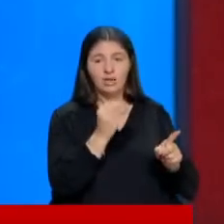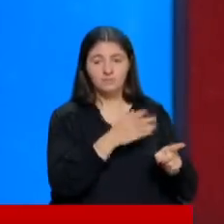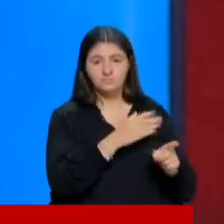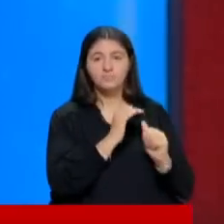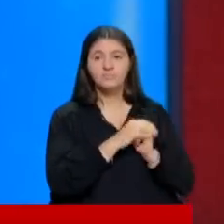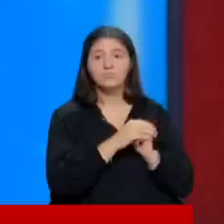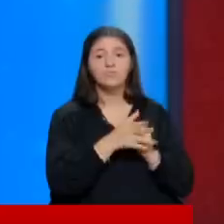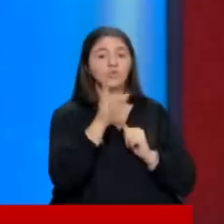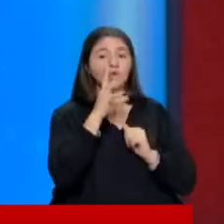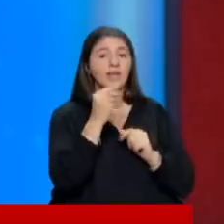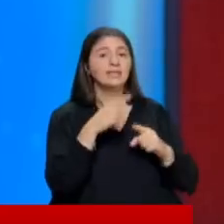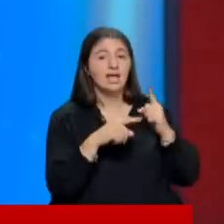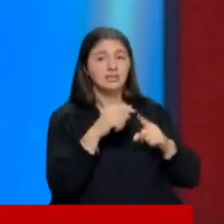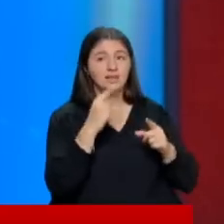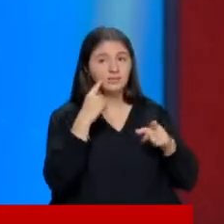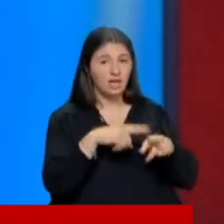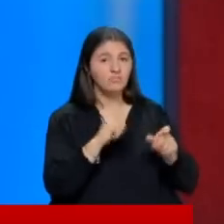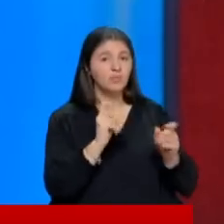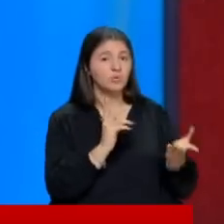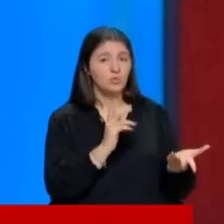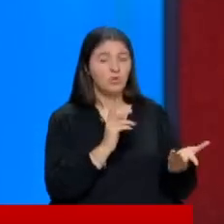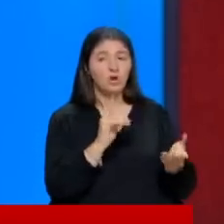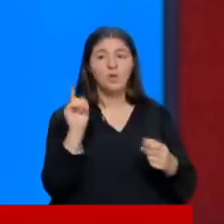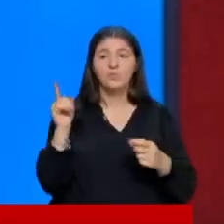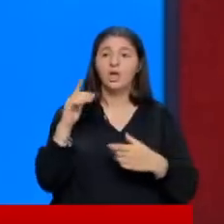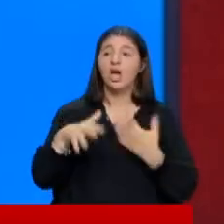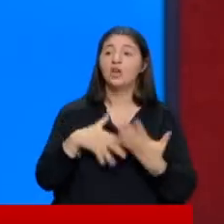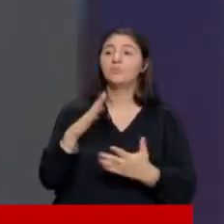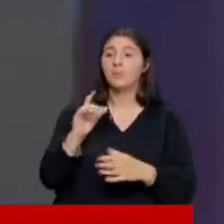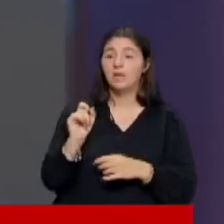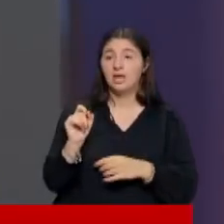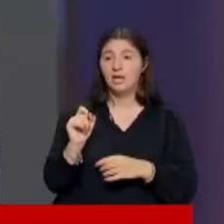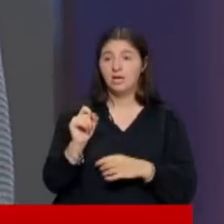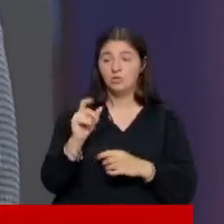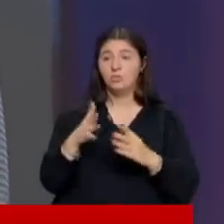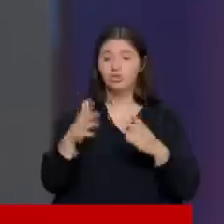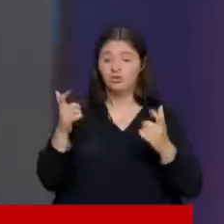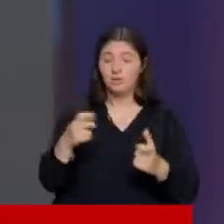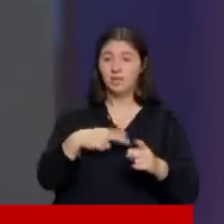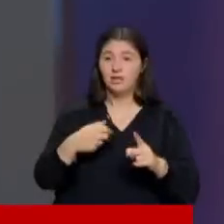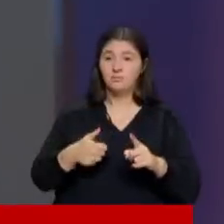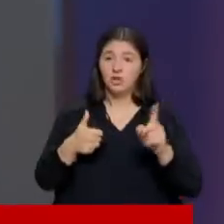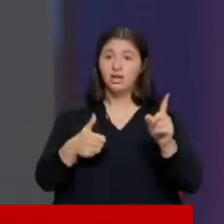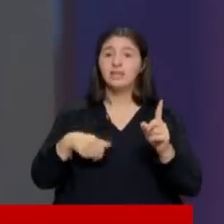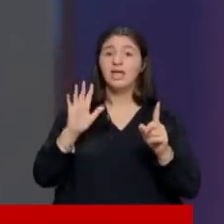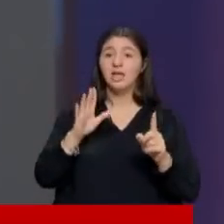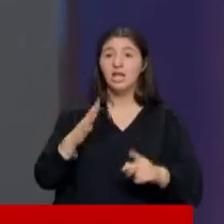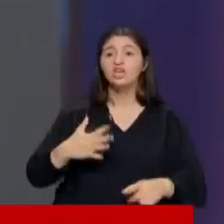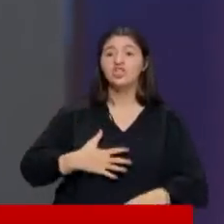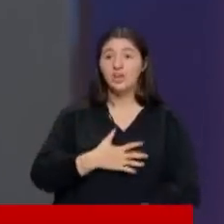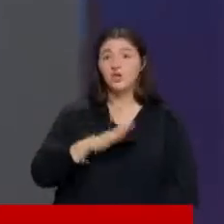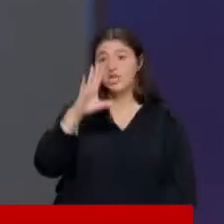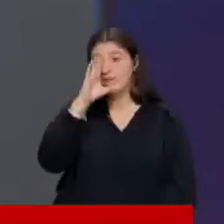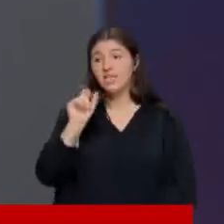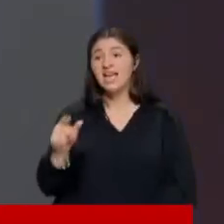olalım Neticede siyaset Takip ediliyor karıştırmayalım İl Başkanı yani büyükşehir belediye başkanlığına değil CHP